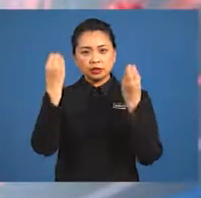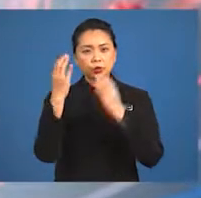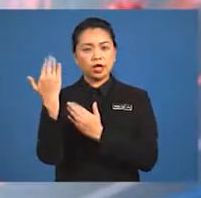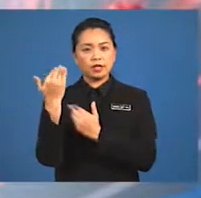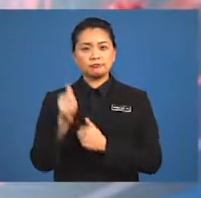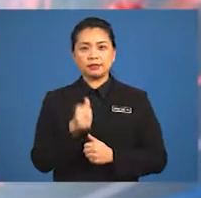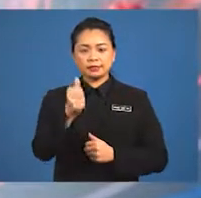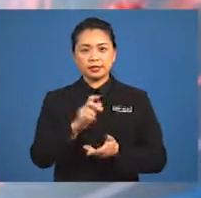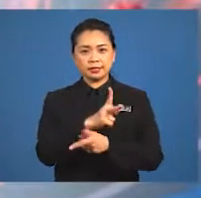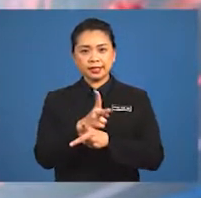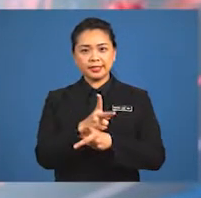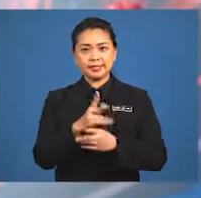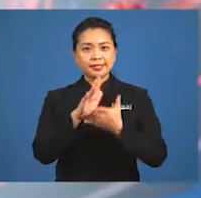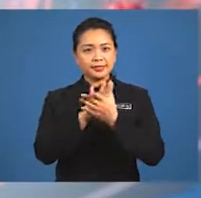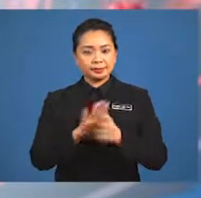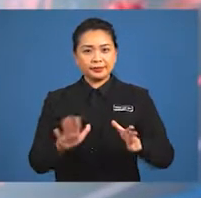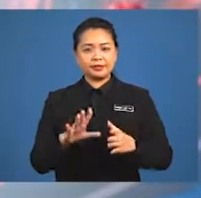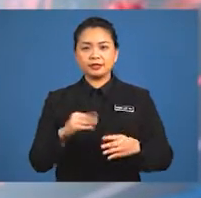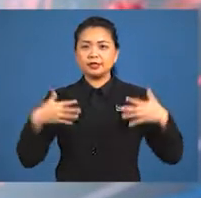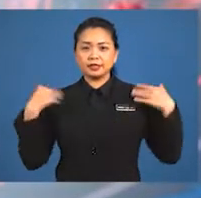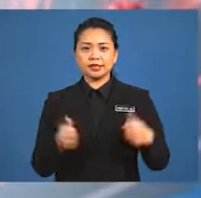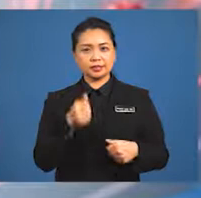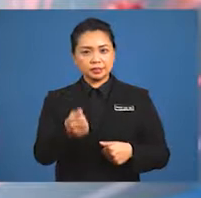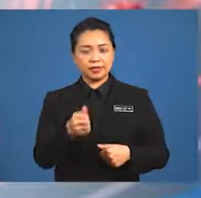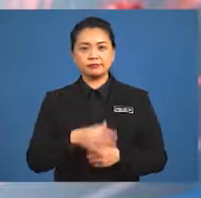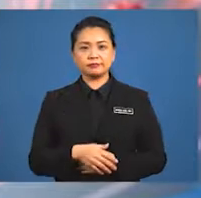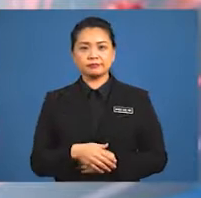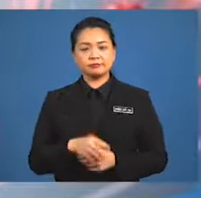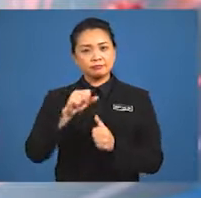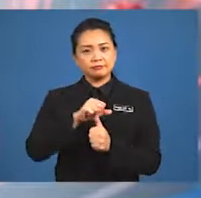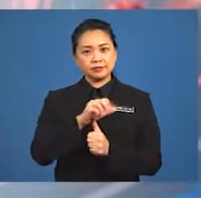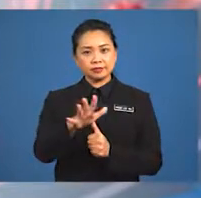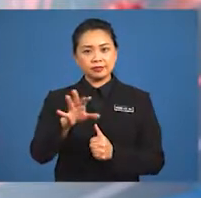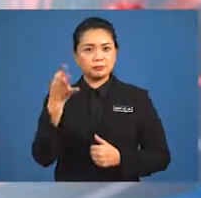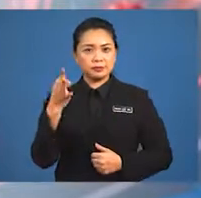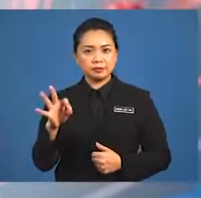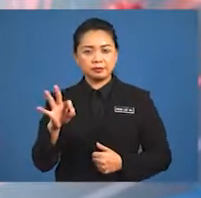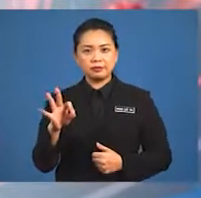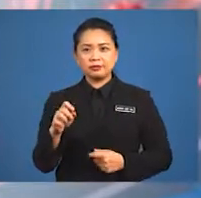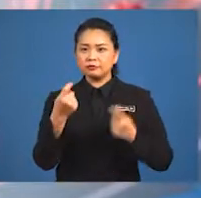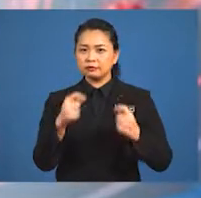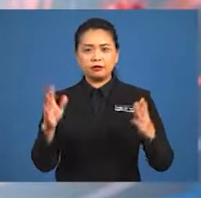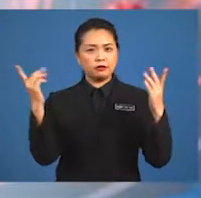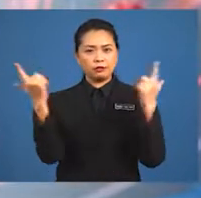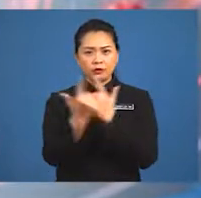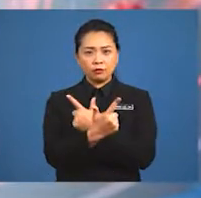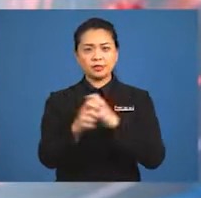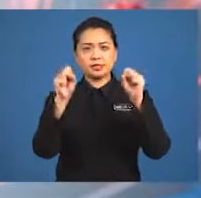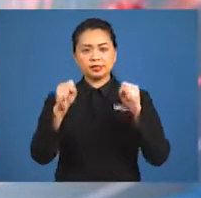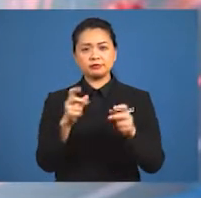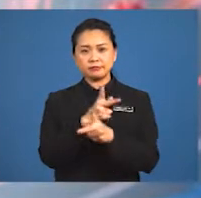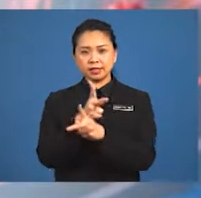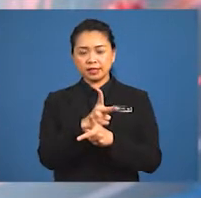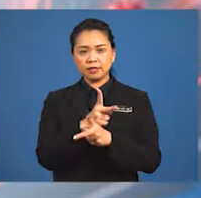menjaga keselamatan dan kesihatan diri masing-masing. Pandemik COVID-19 telah menyerang sistem penjagaan